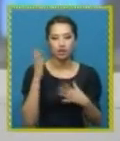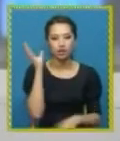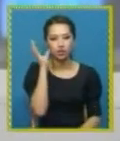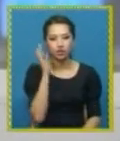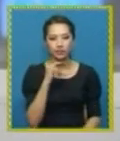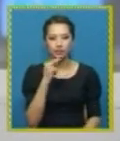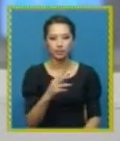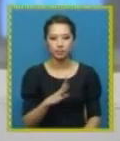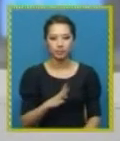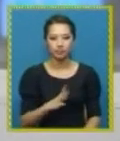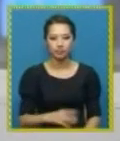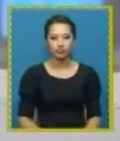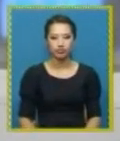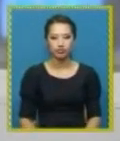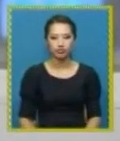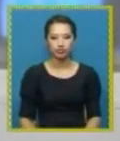жайлы тілші әңгімесінде толығырақ.